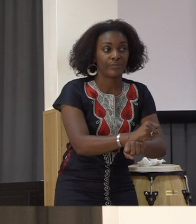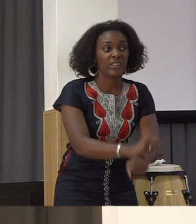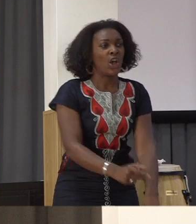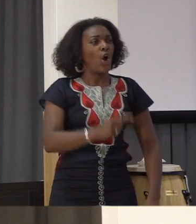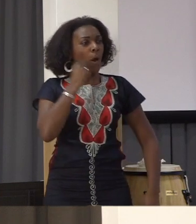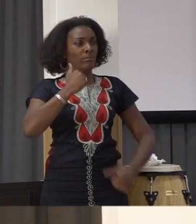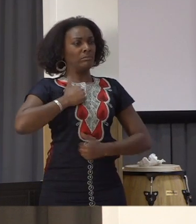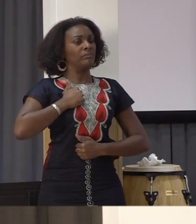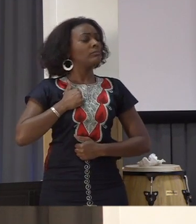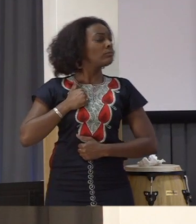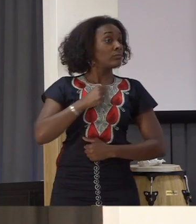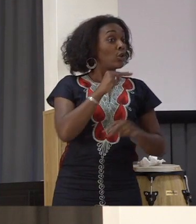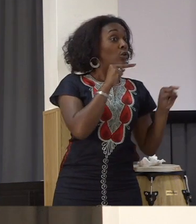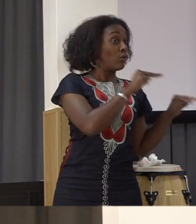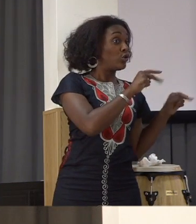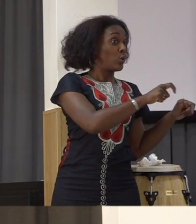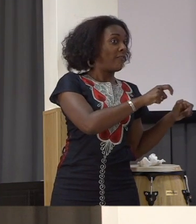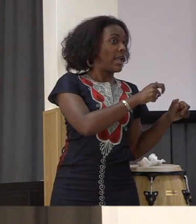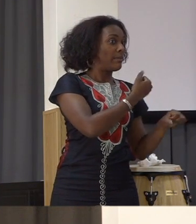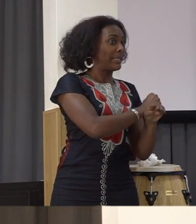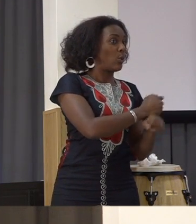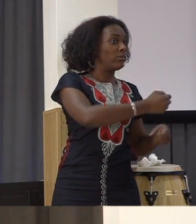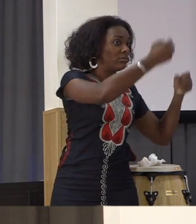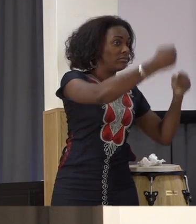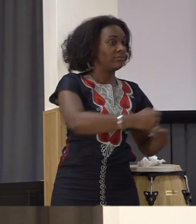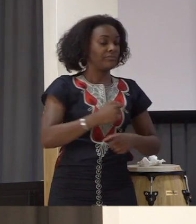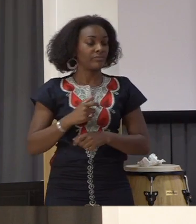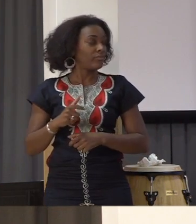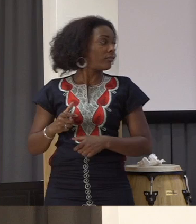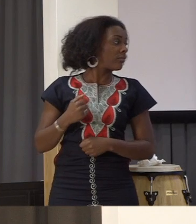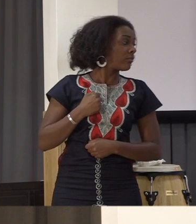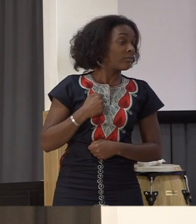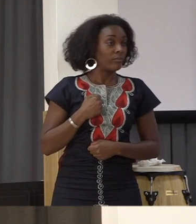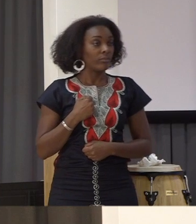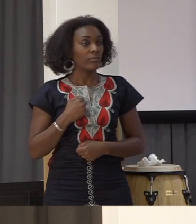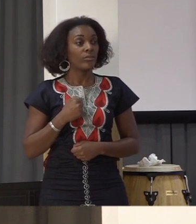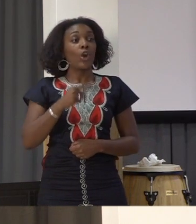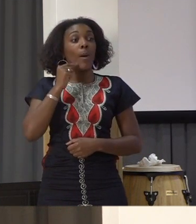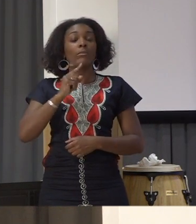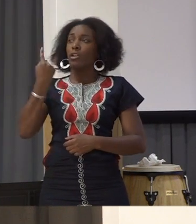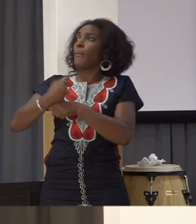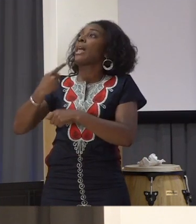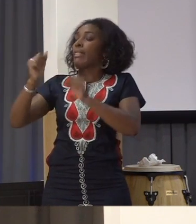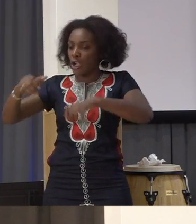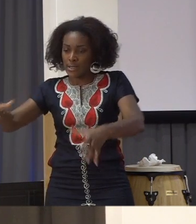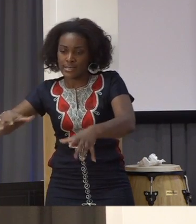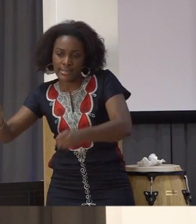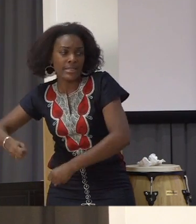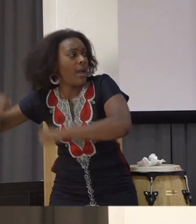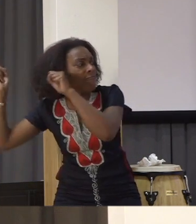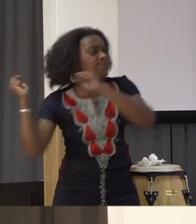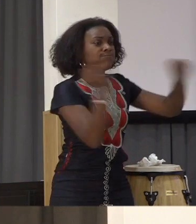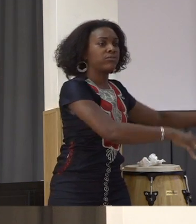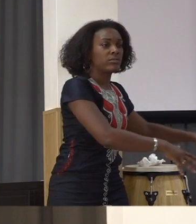sûrement. Acte 16, 24. Le geôlier, ayant reçu cet ordre, les jeta dans la prison intérieure et leur mit